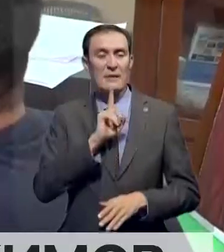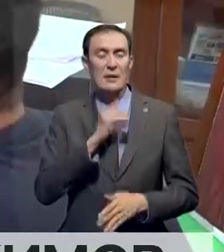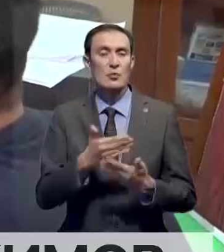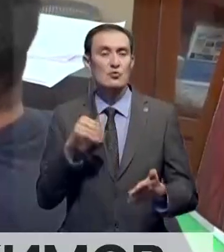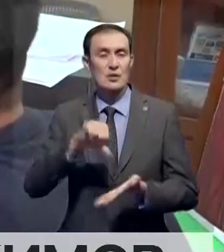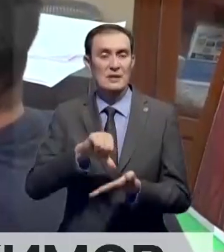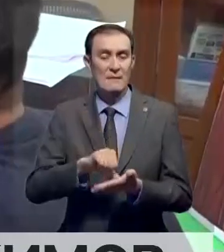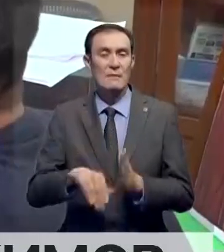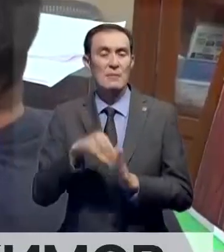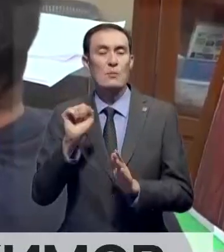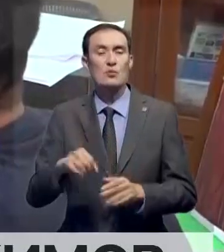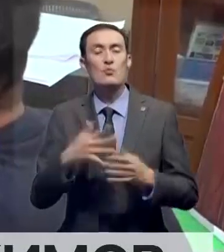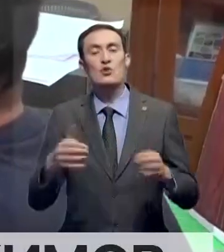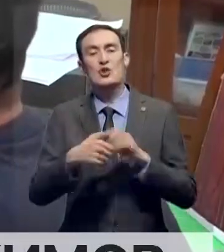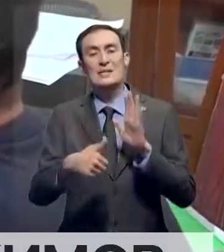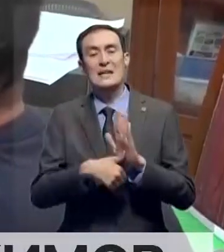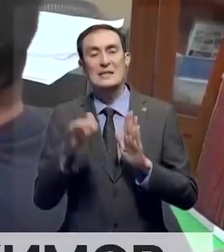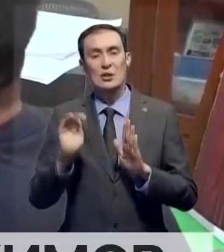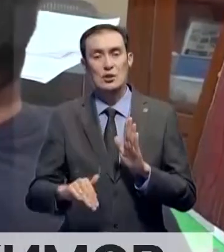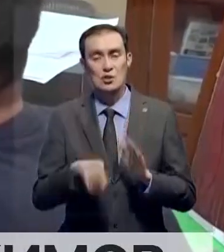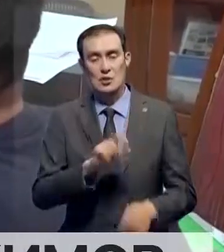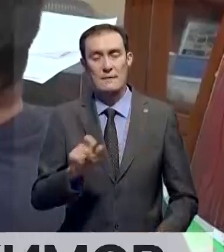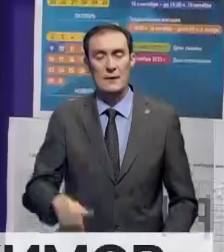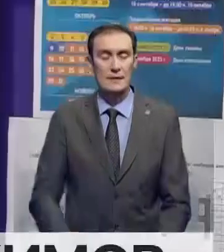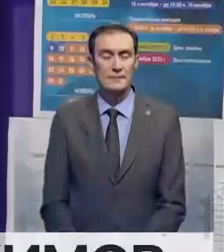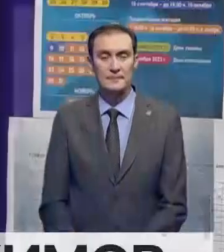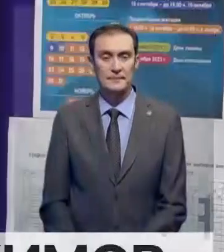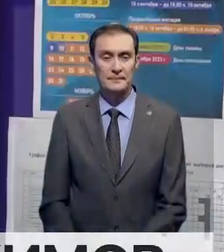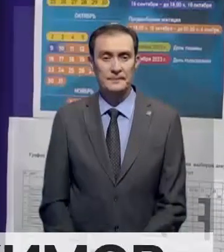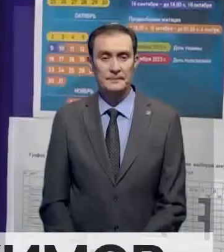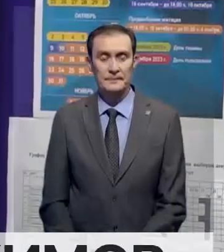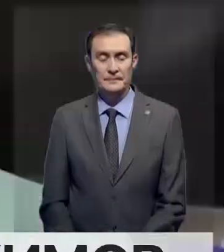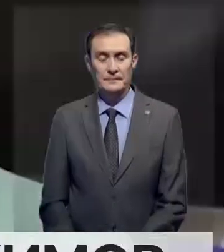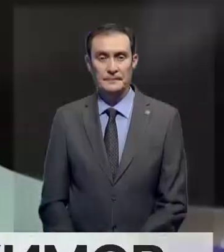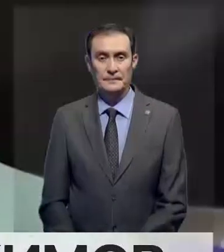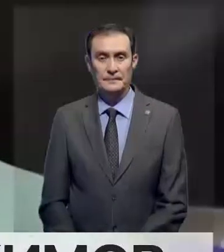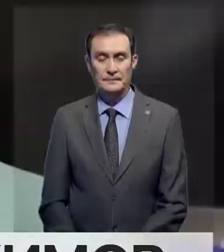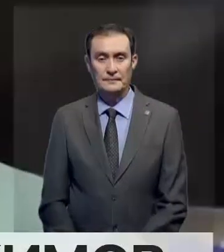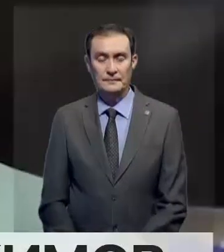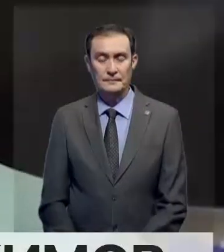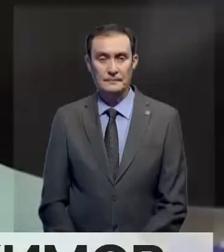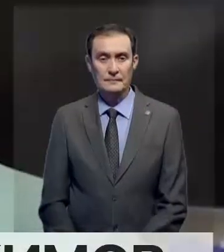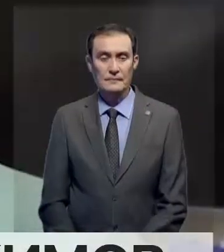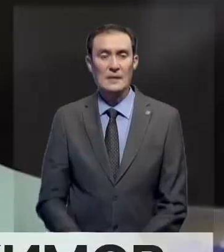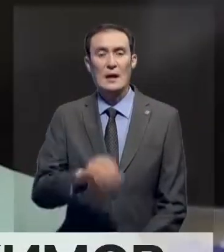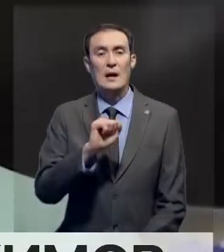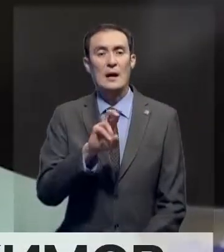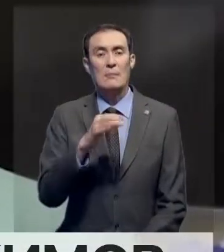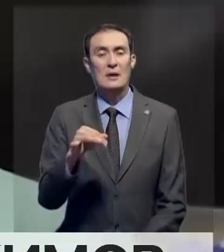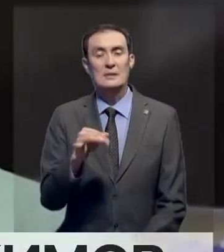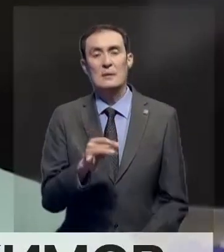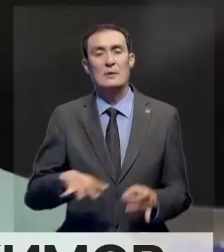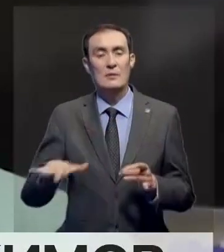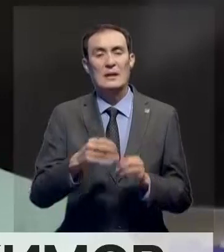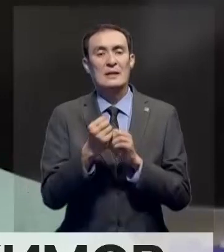принять участие в выборах смогут свыше 16 тысяч человек. В Абайском районе